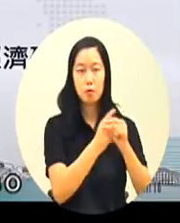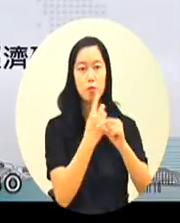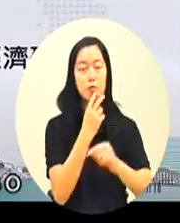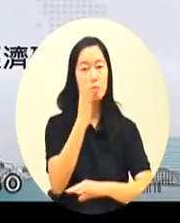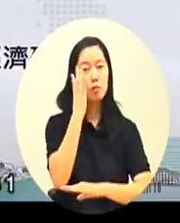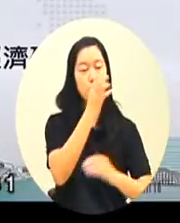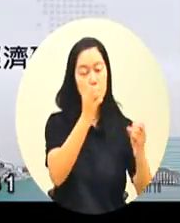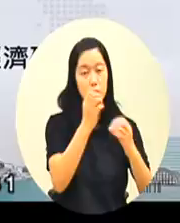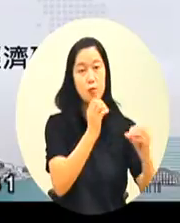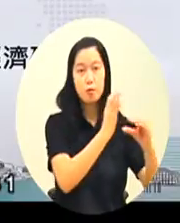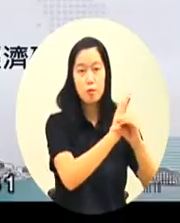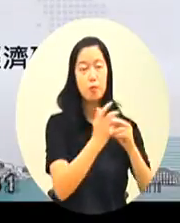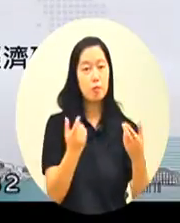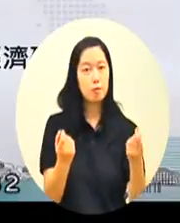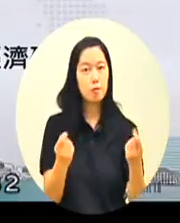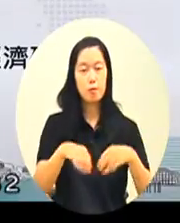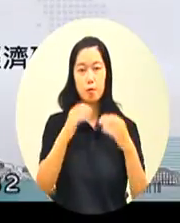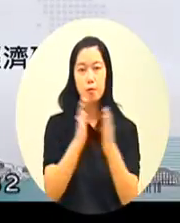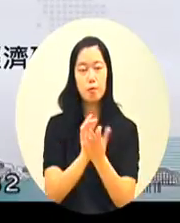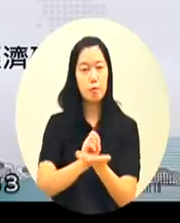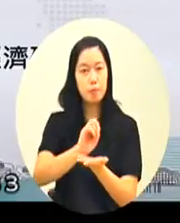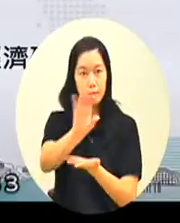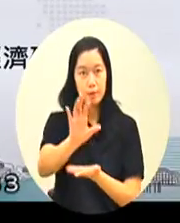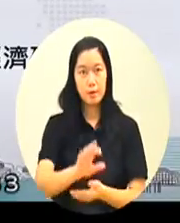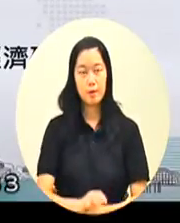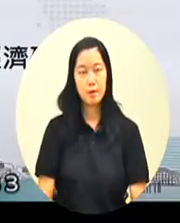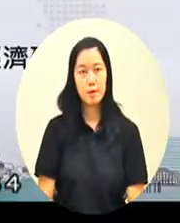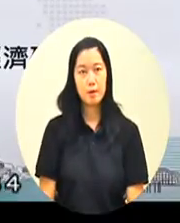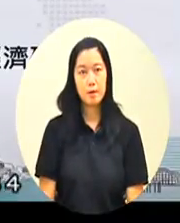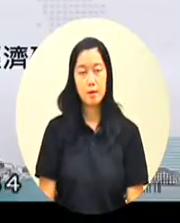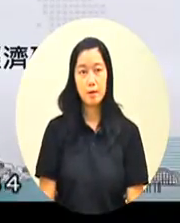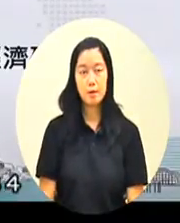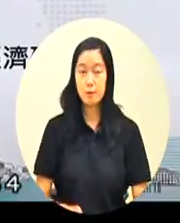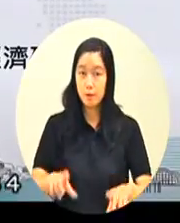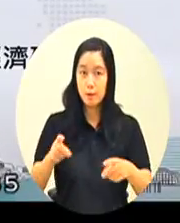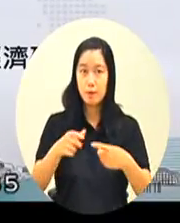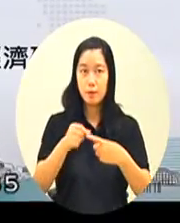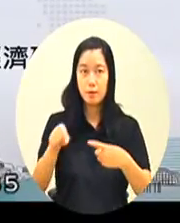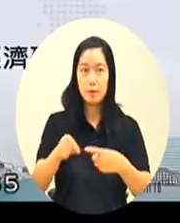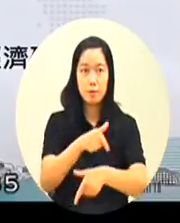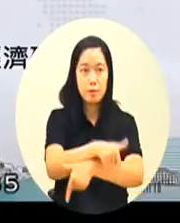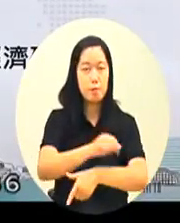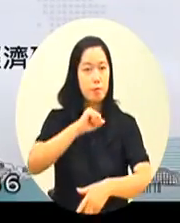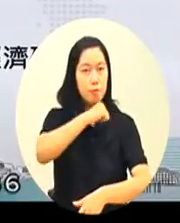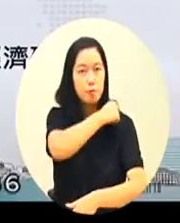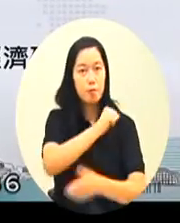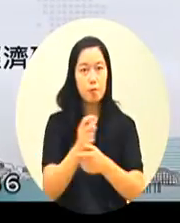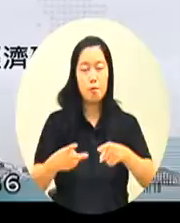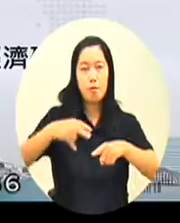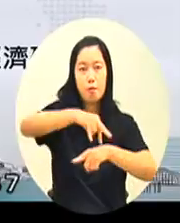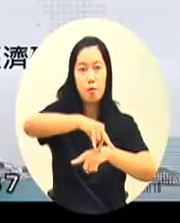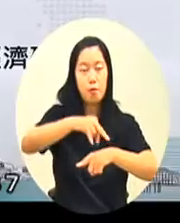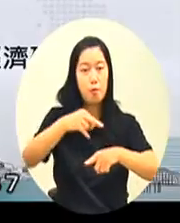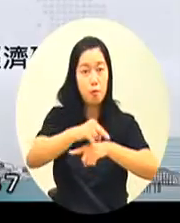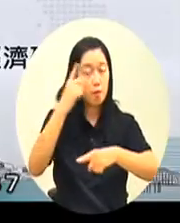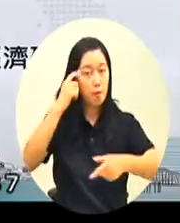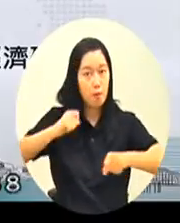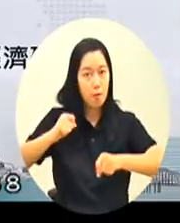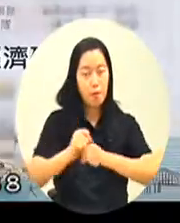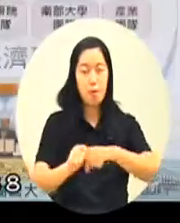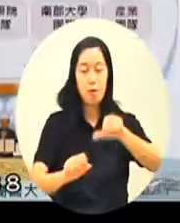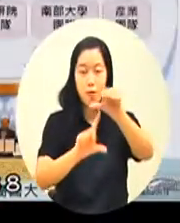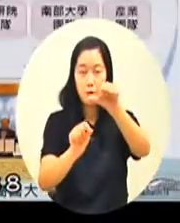中，我在这边一并跟大会做报告。那首先是有关于南台湾跨领域的计划，这个计划在